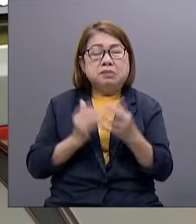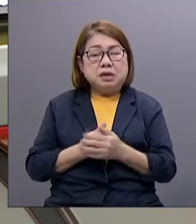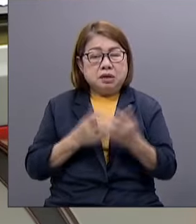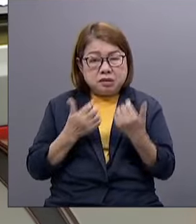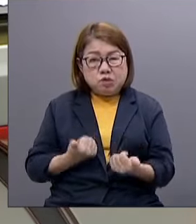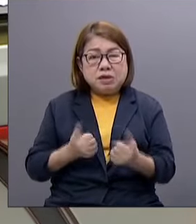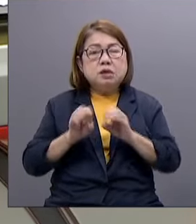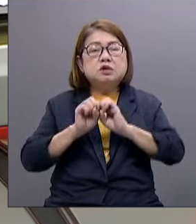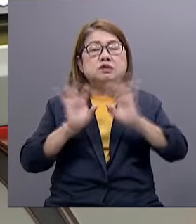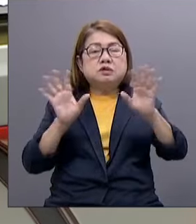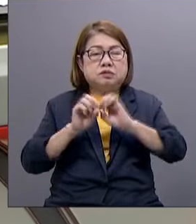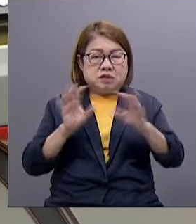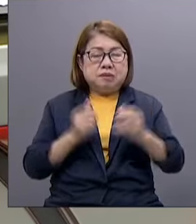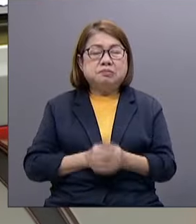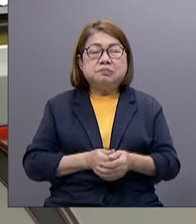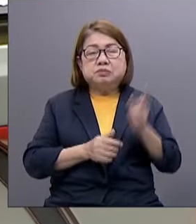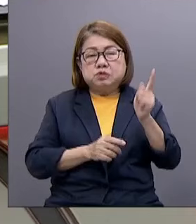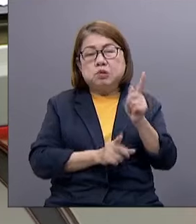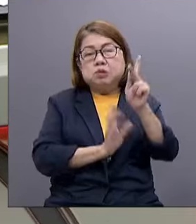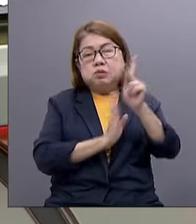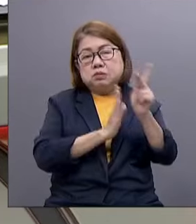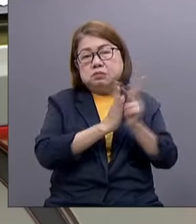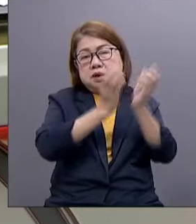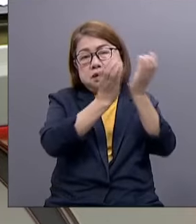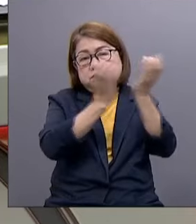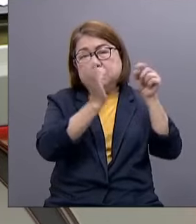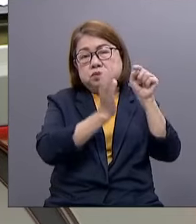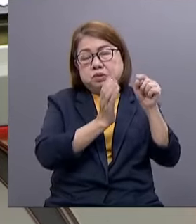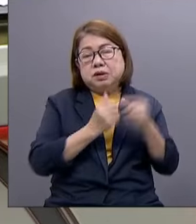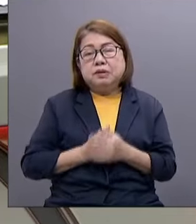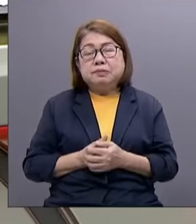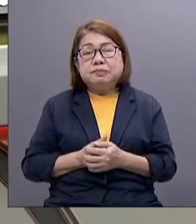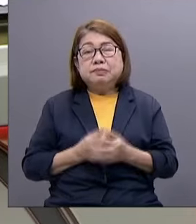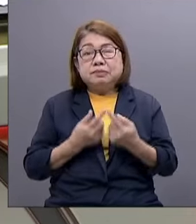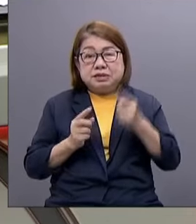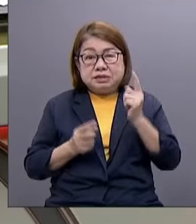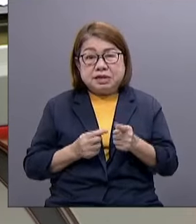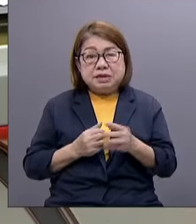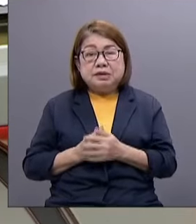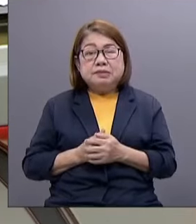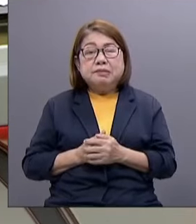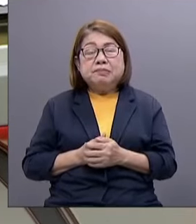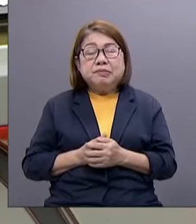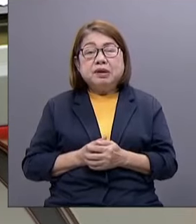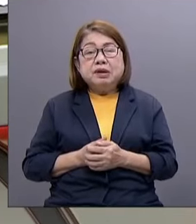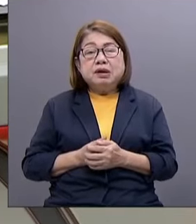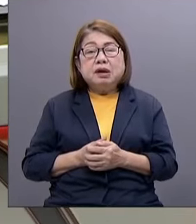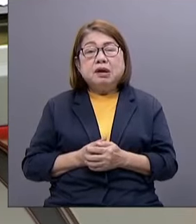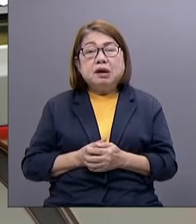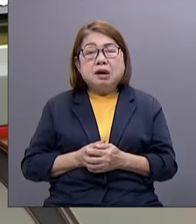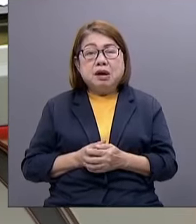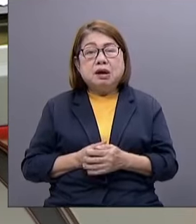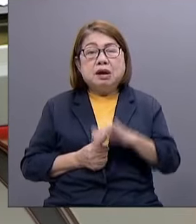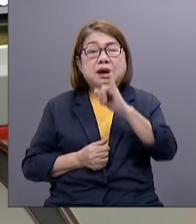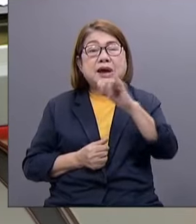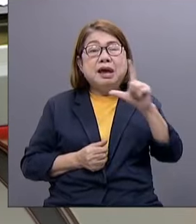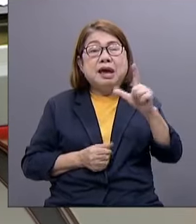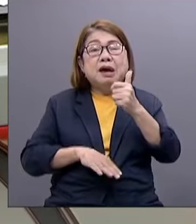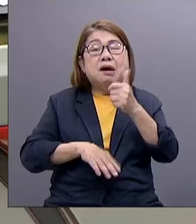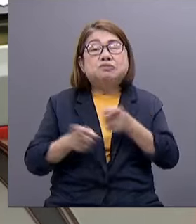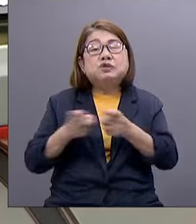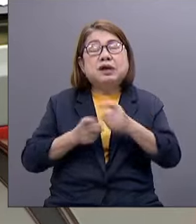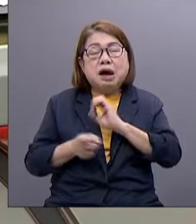งอยู่ในรัฐธรรมนูญกันอยู่ดีซึ่งในการพูดคุยก่อนเข้ารายการเนี่ยคุณยิ่งชีพก็บอกว่าคำถามสำคัญมันอาจจะอยู่ที่ว่าเรายัง